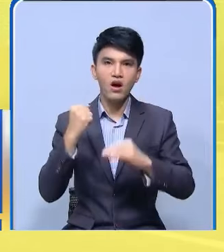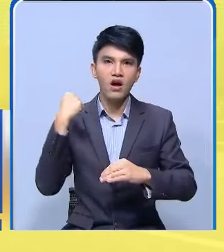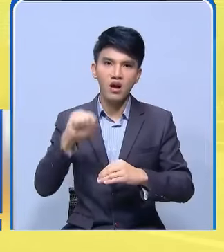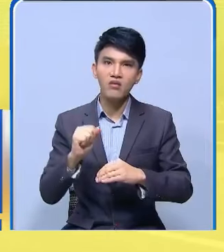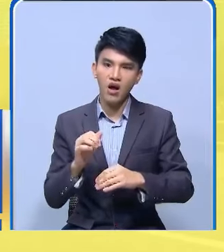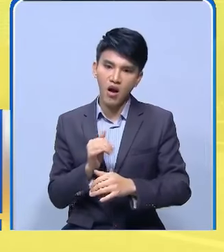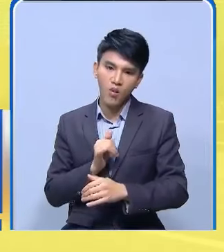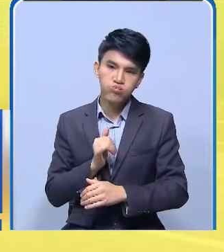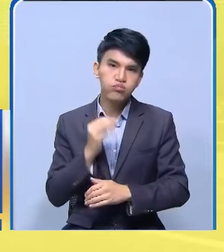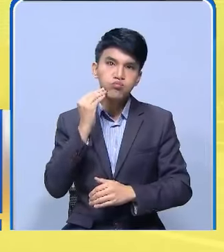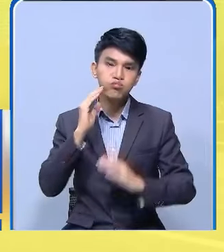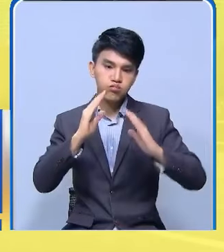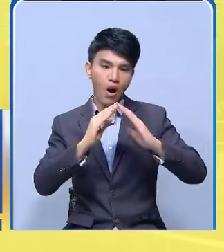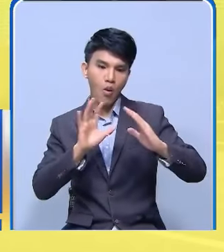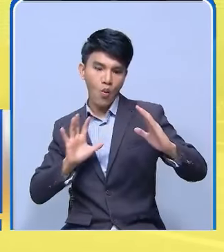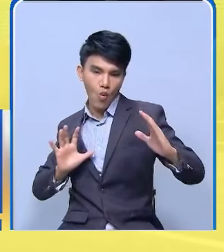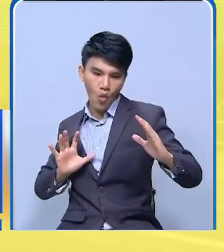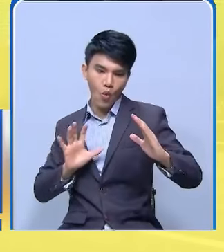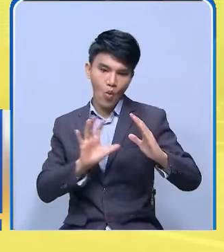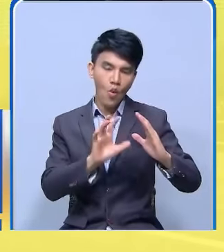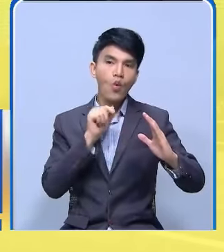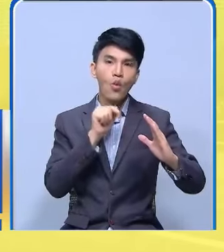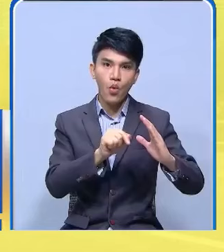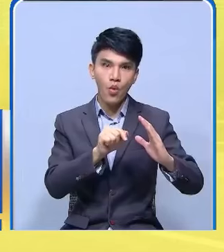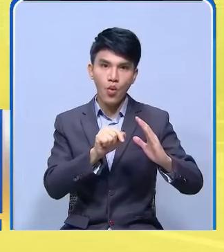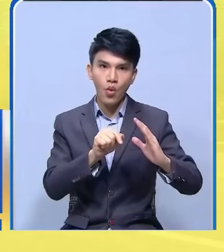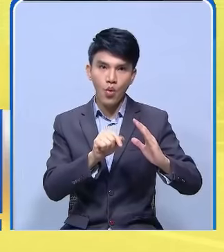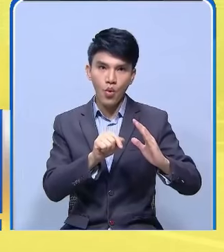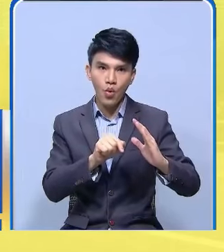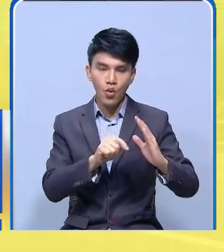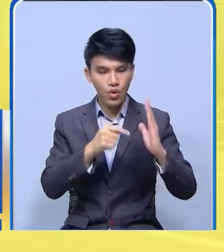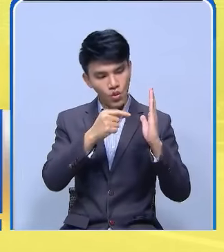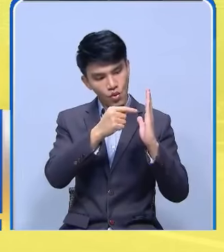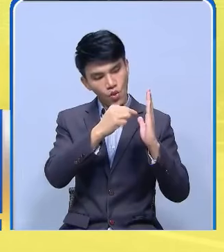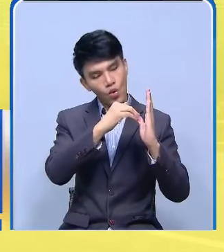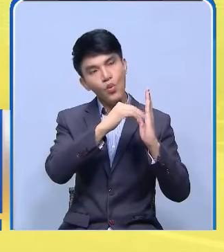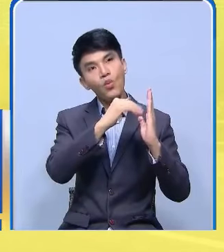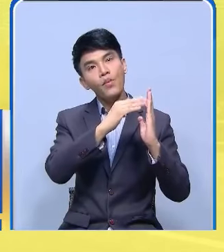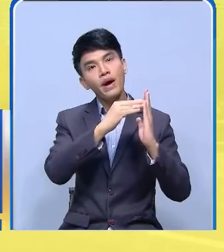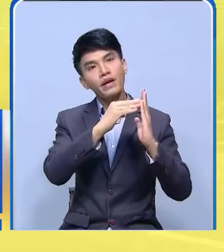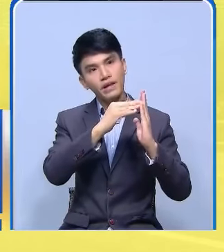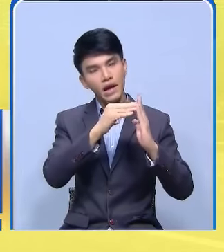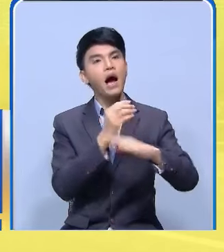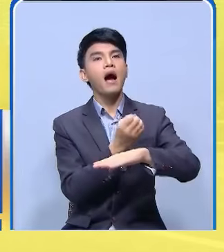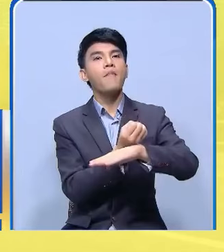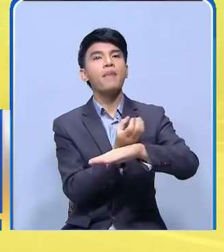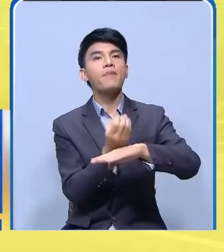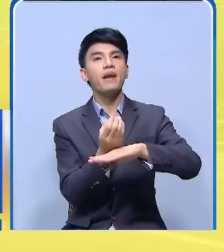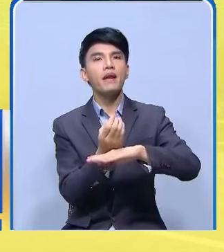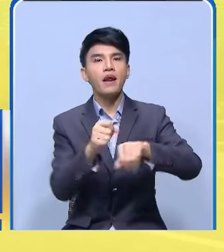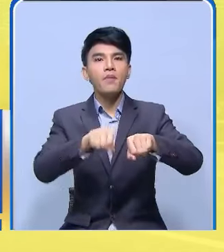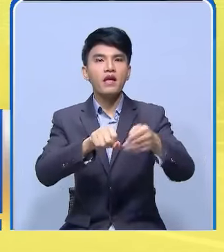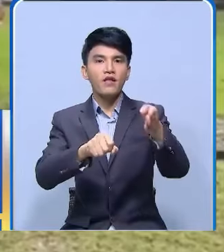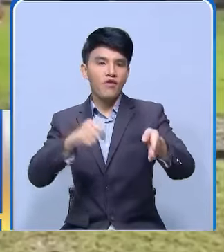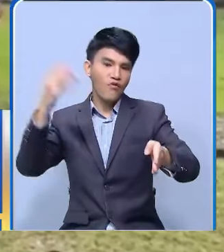เข้าไปทำร้ายถึงที่บ้านพักที่อำเภอคลองลานที่จังหวัดกำแพงเพชรเลยนะคะแล้วก็ใช้มีดฟันที่รถจักรยานยนต์ได้รับความเสียหายกันไ